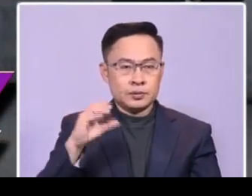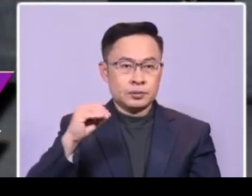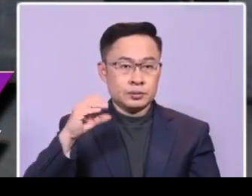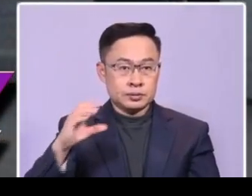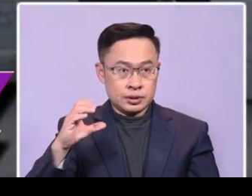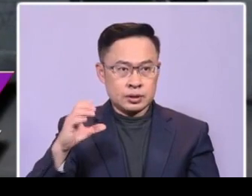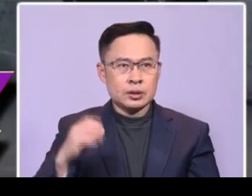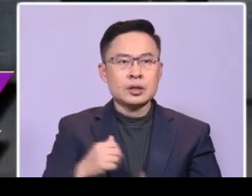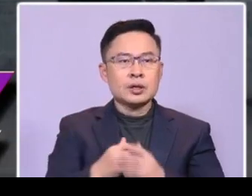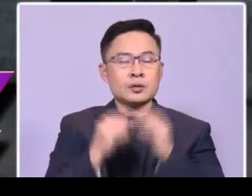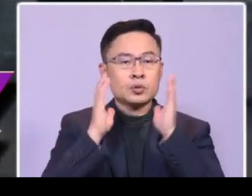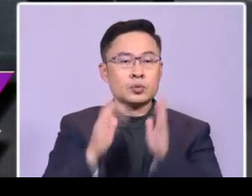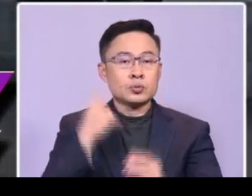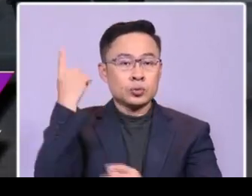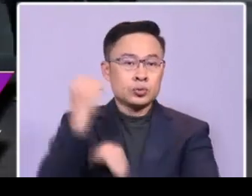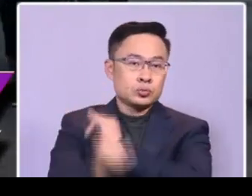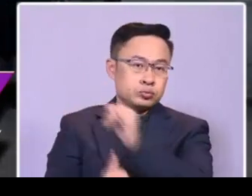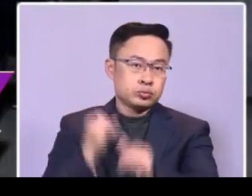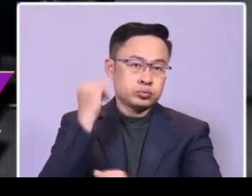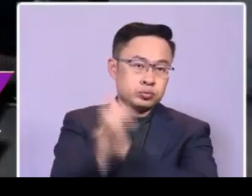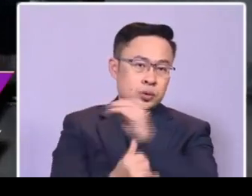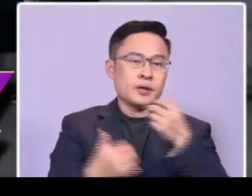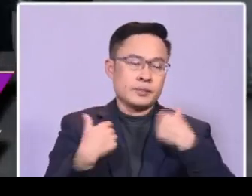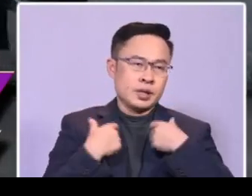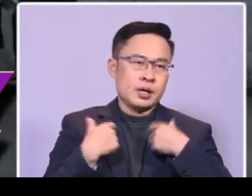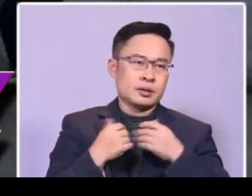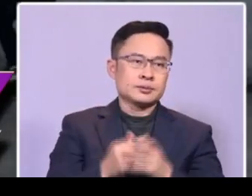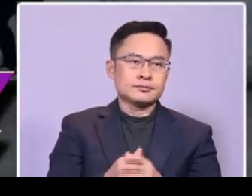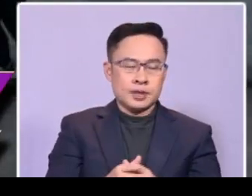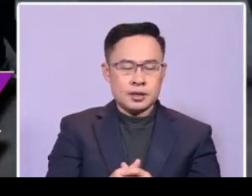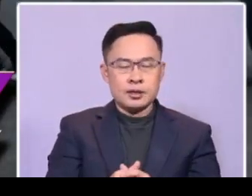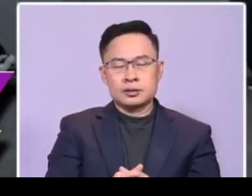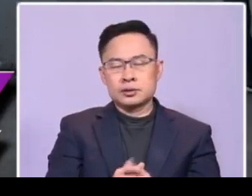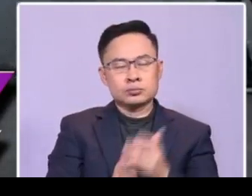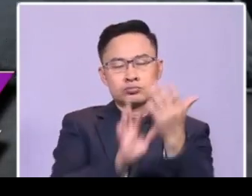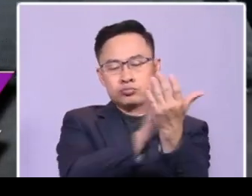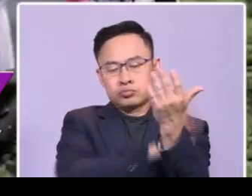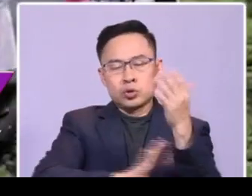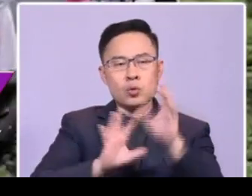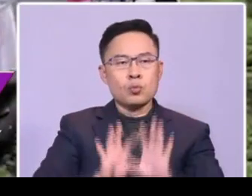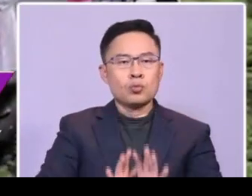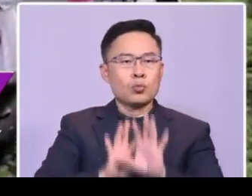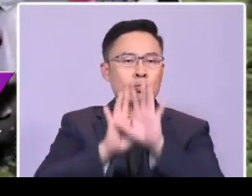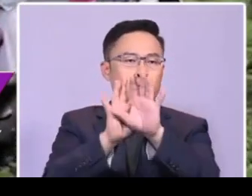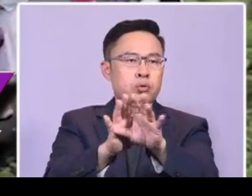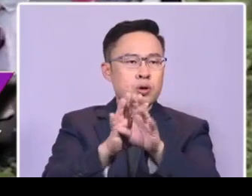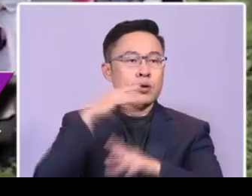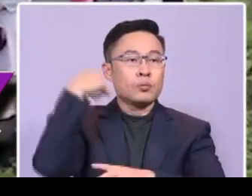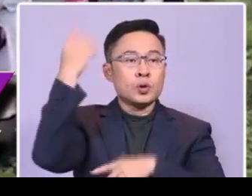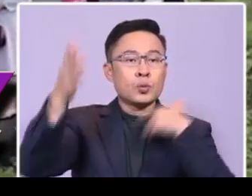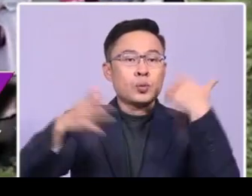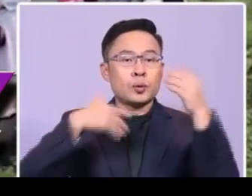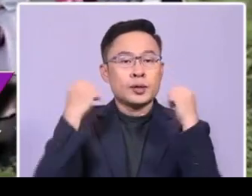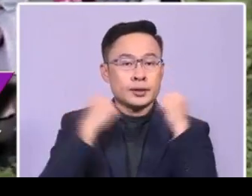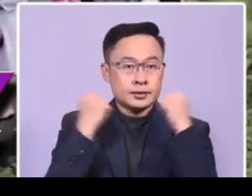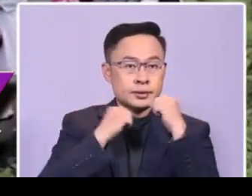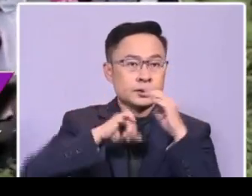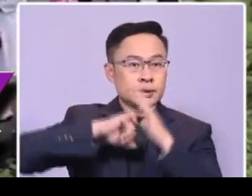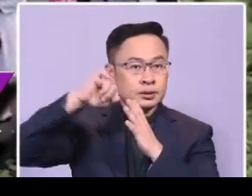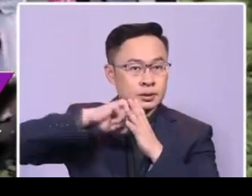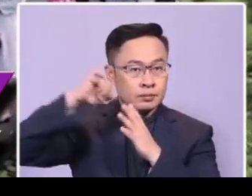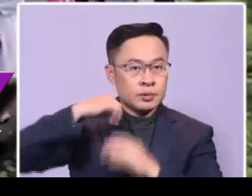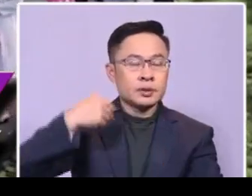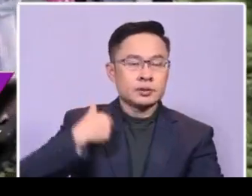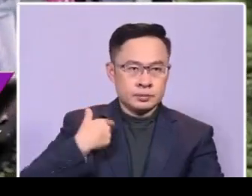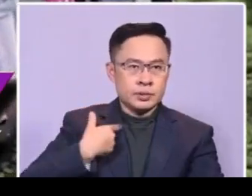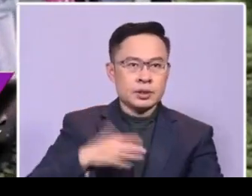ตอนนี้เริ่มมีบรรดานักท่องเที่ยวจากหลากหลายพื้นที่ของประเทศไทยทยอยขึ้นไปสัมผัสกับอากาศหนาวบ้างแล้วนะครับ